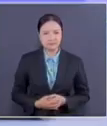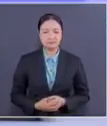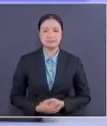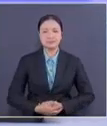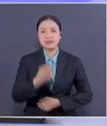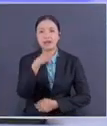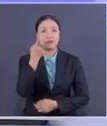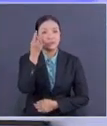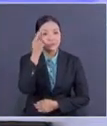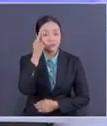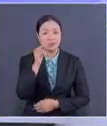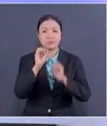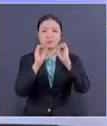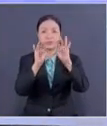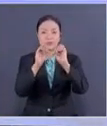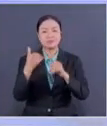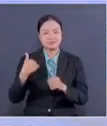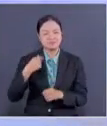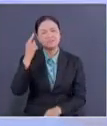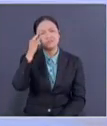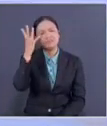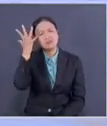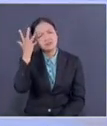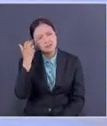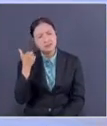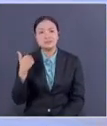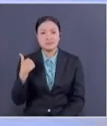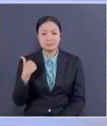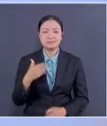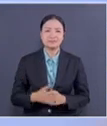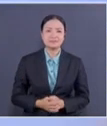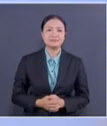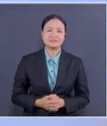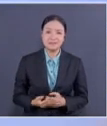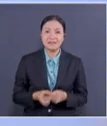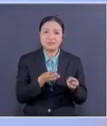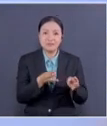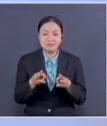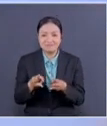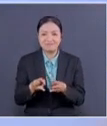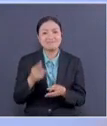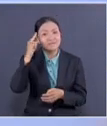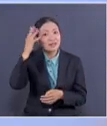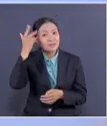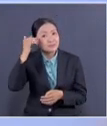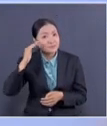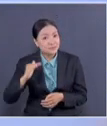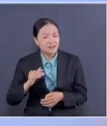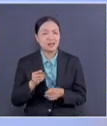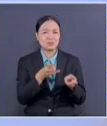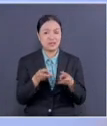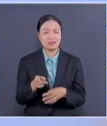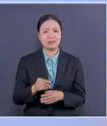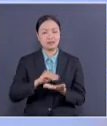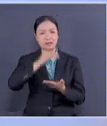ครจะรู้คะคุณผู้ชมว่าการเป็นครูนี่มีความเครียดมากมายหลายอย่างบางครั้งก็ต้องหาวิธีคลายเครียดกันบ้างแต่วิธีนี้ทำเอาลูกศิษ